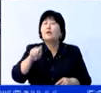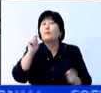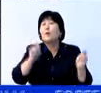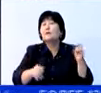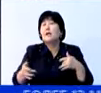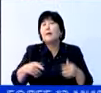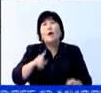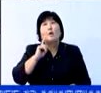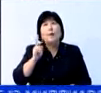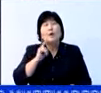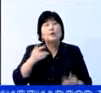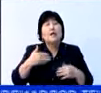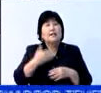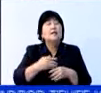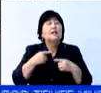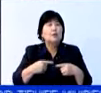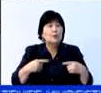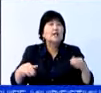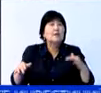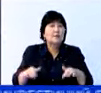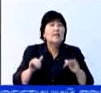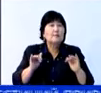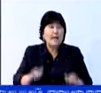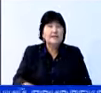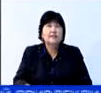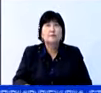фестиваля молодежных театров и другие мероприятия.